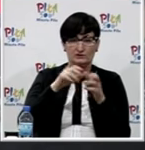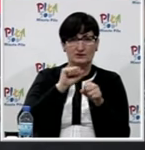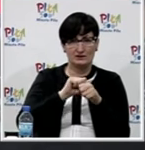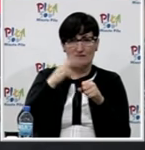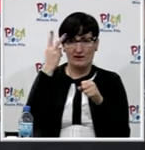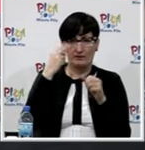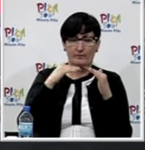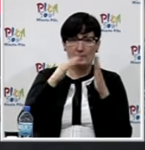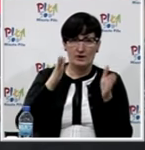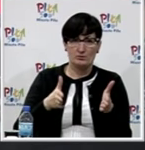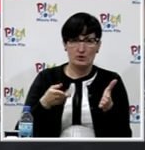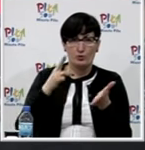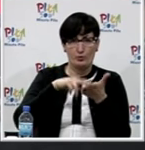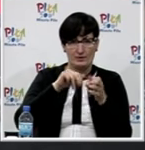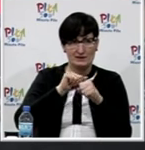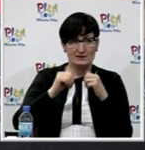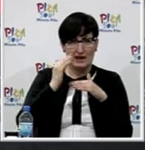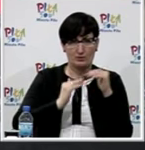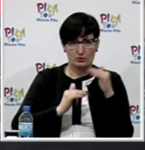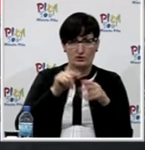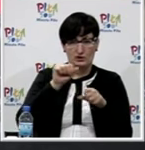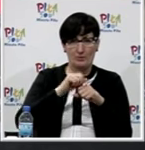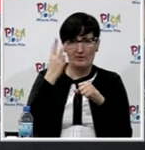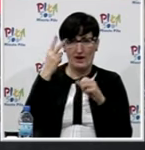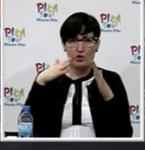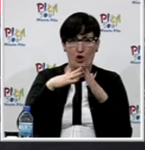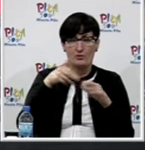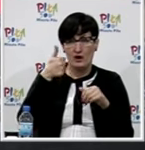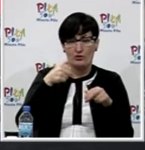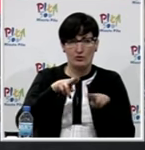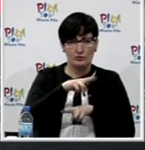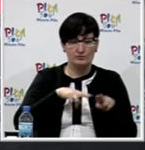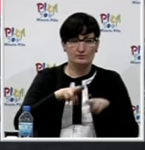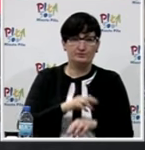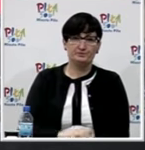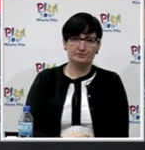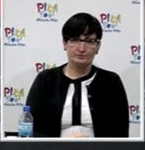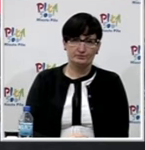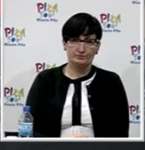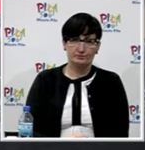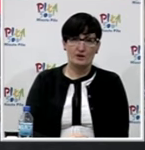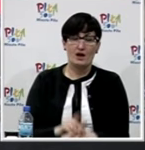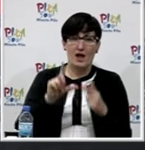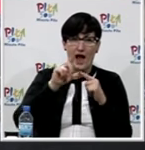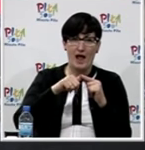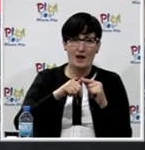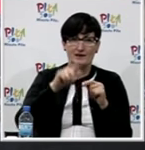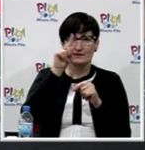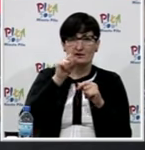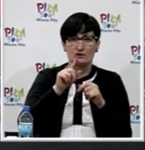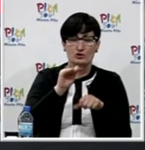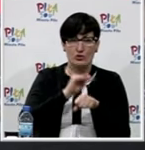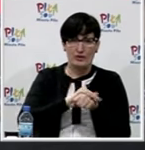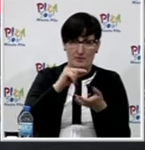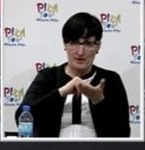są zabudowane, to są domy jednorodzinne, natomiast zgodnie z planem są one przeznaczone do wyburzenia i